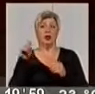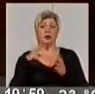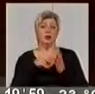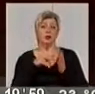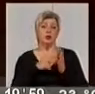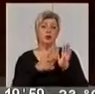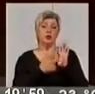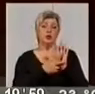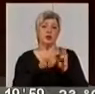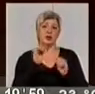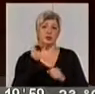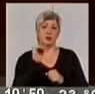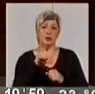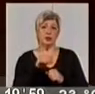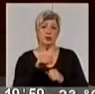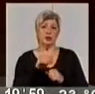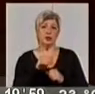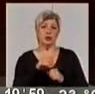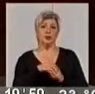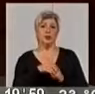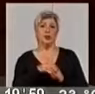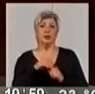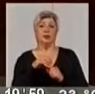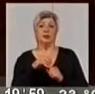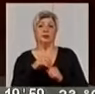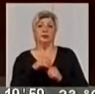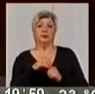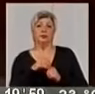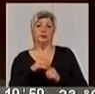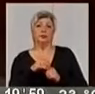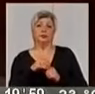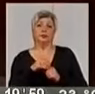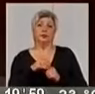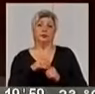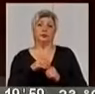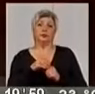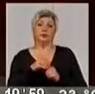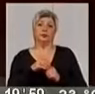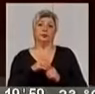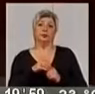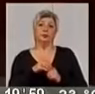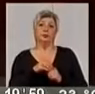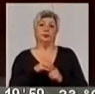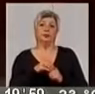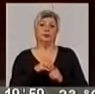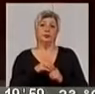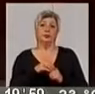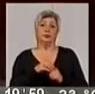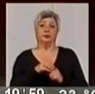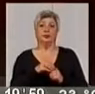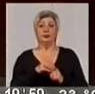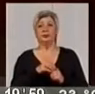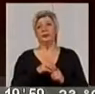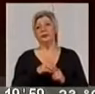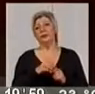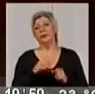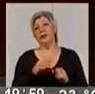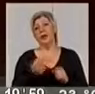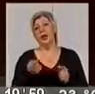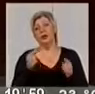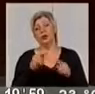таки, вона безкоштовна для дитини, ті, що я говорила, це безплатно, просто вартість її така. Це оплачує державний бюджет.